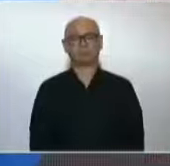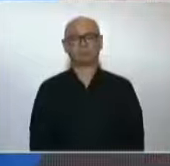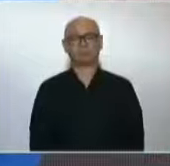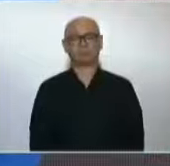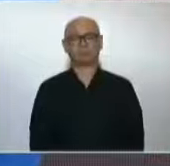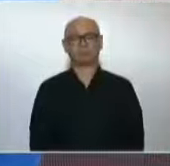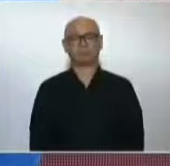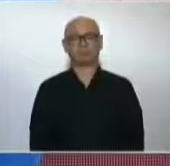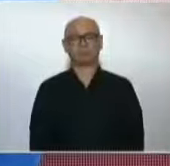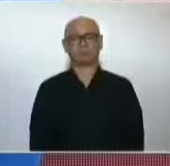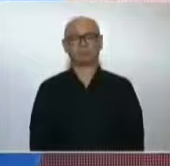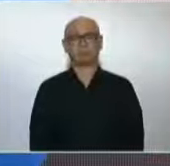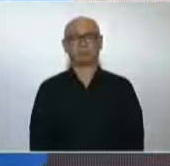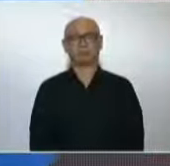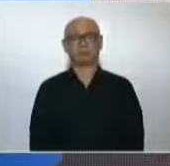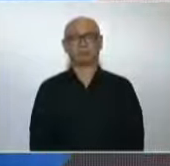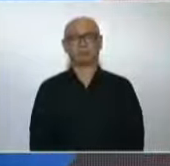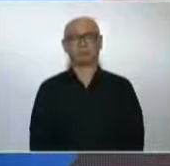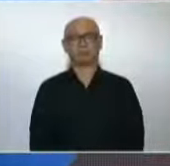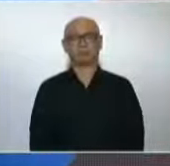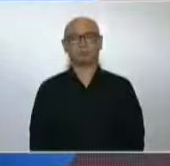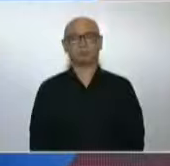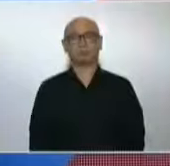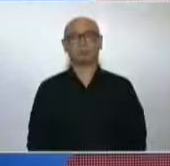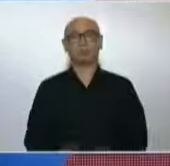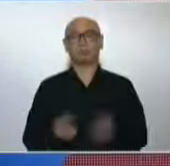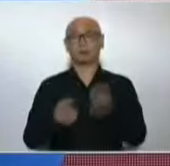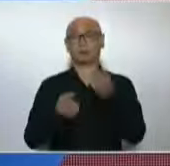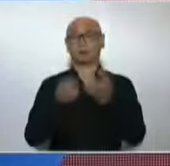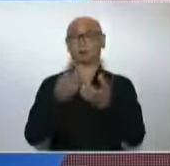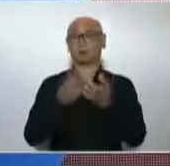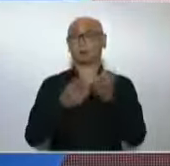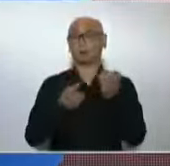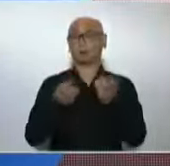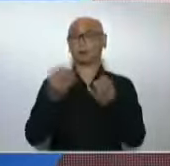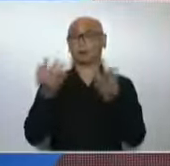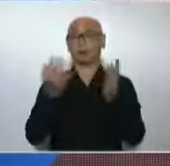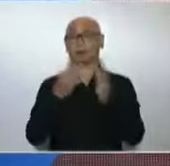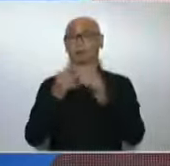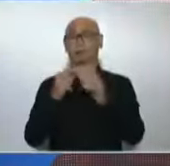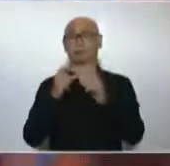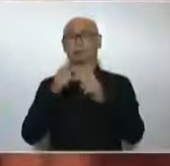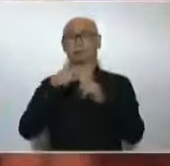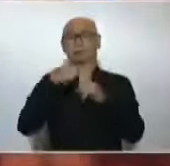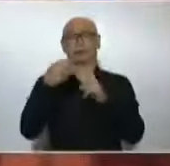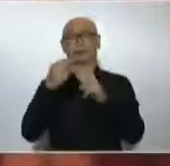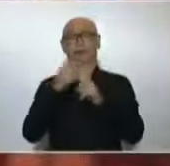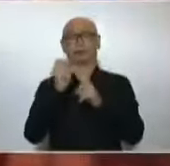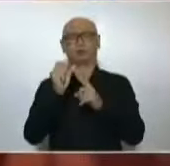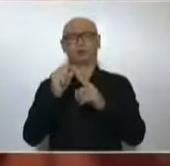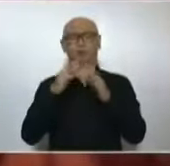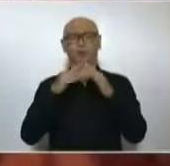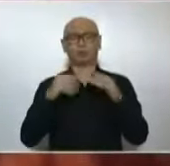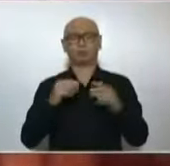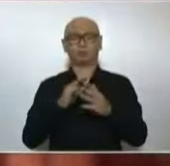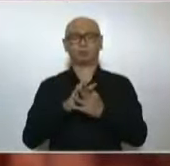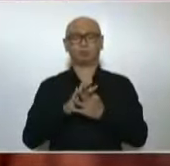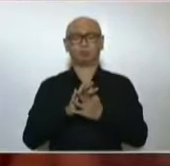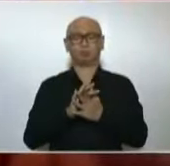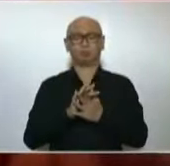berbicara sawah Neng kedu Omah mororobudur Jawa Tengah maju rakyatku